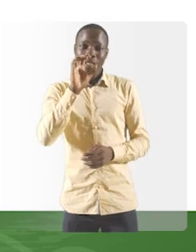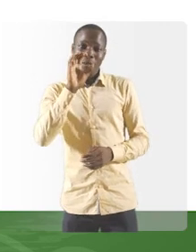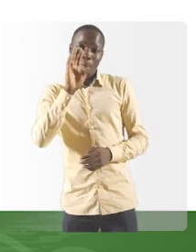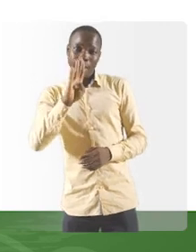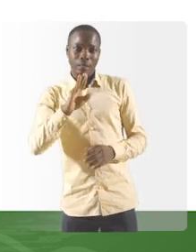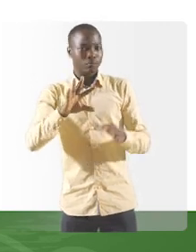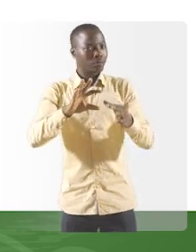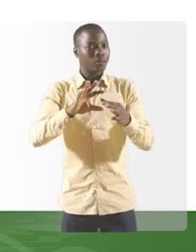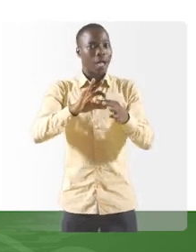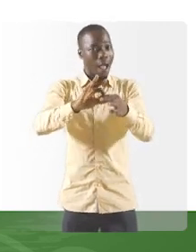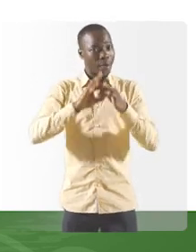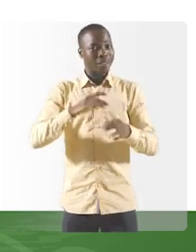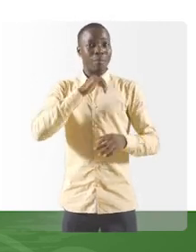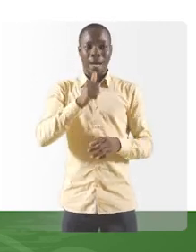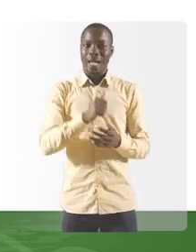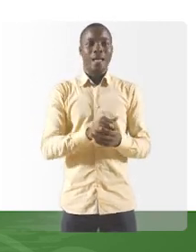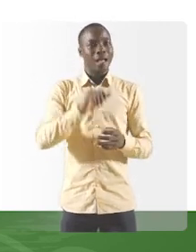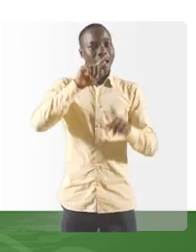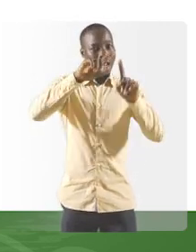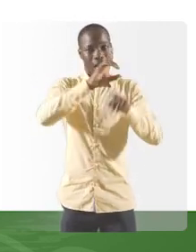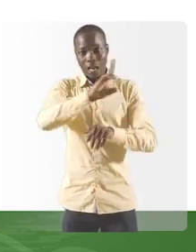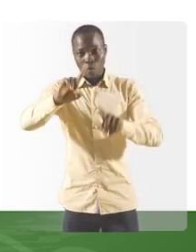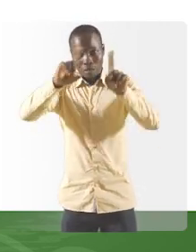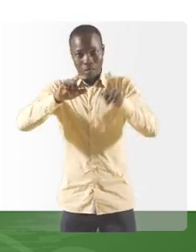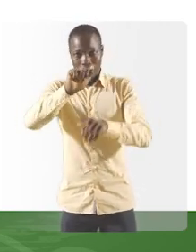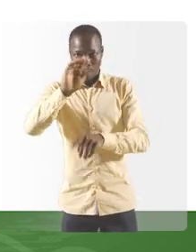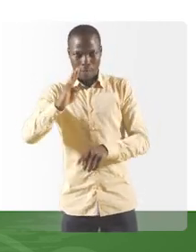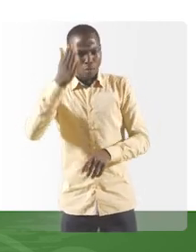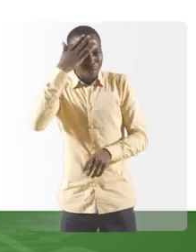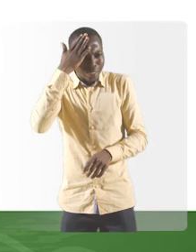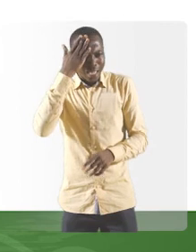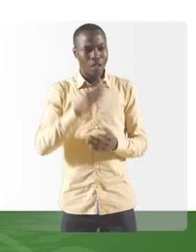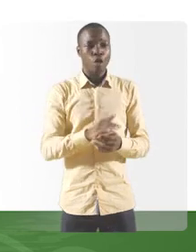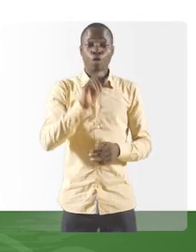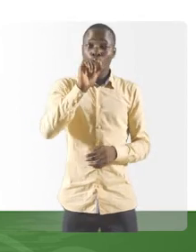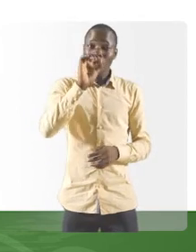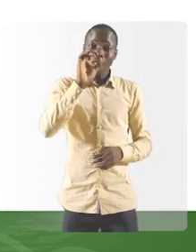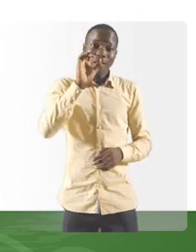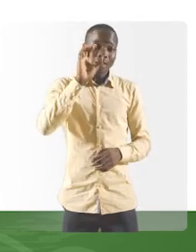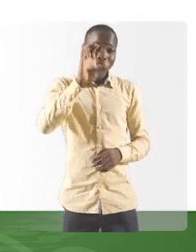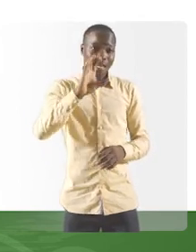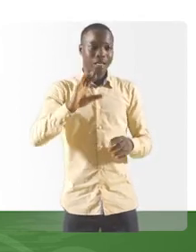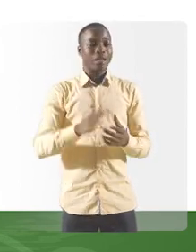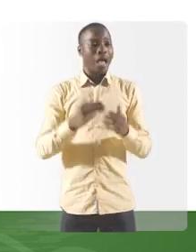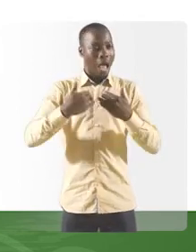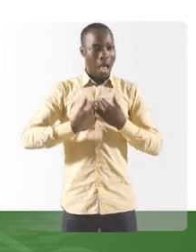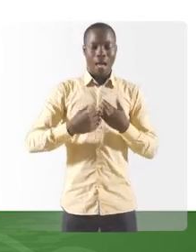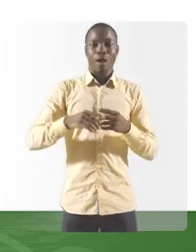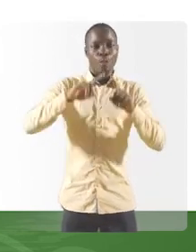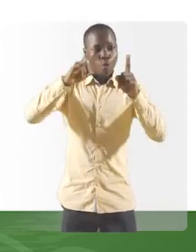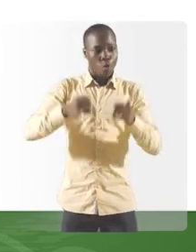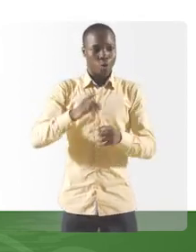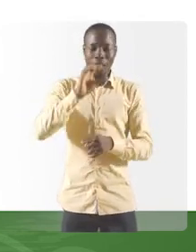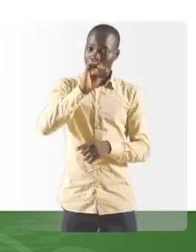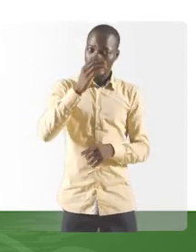AB. On sait que le point C a pour coordonnée 0, 4 et la droite AB a